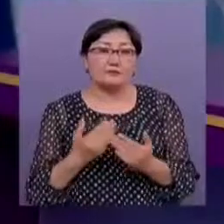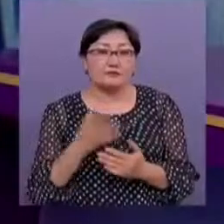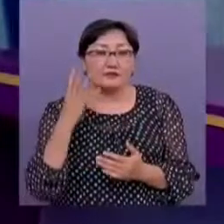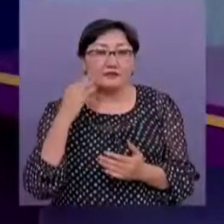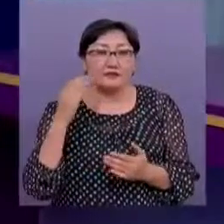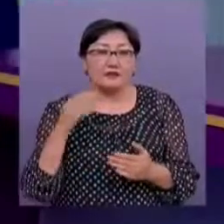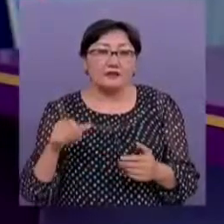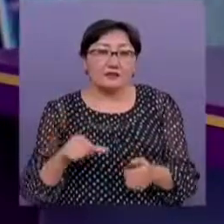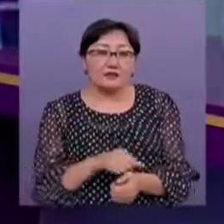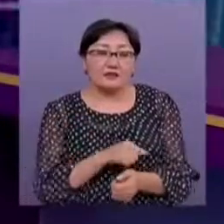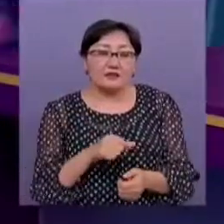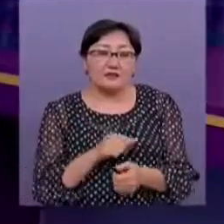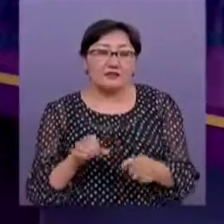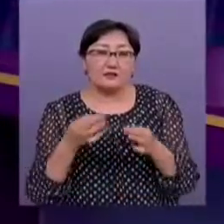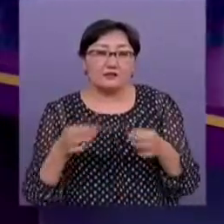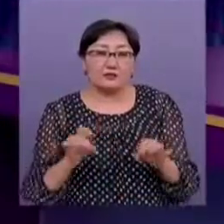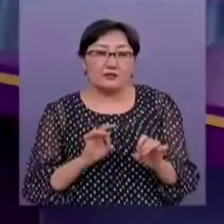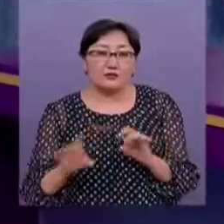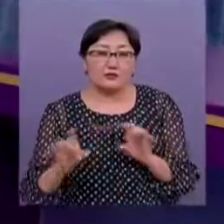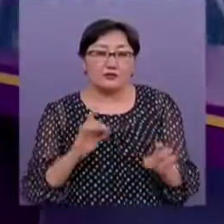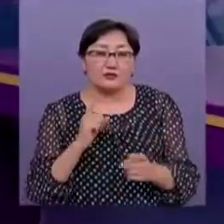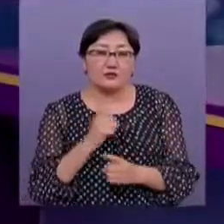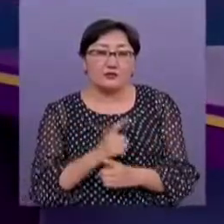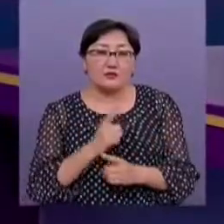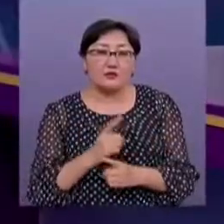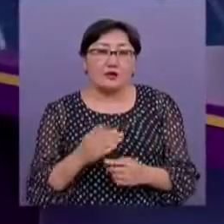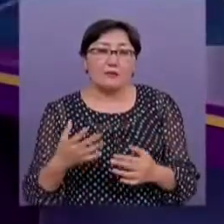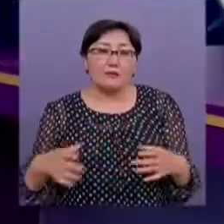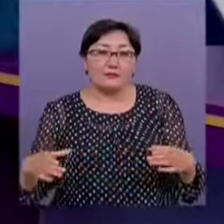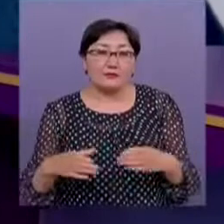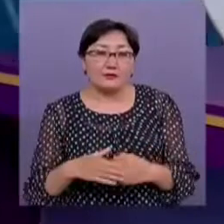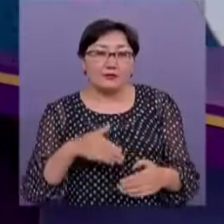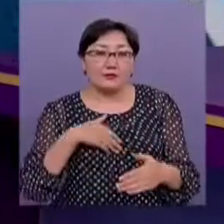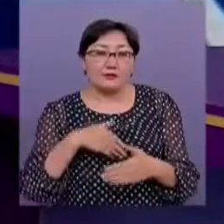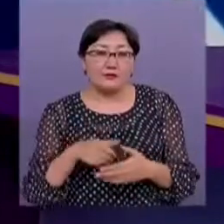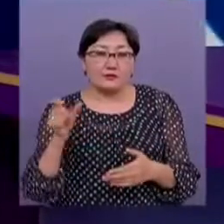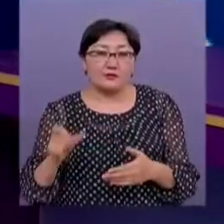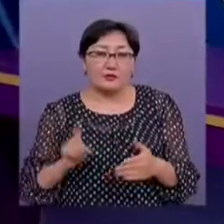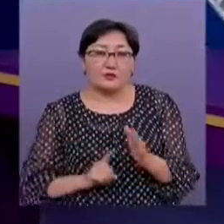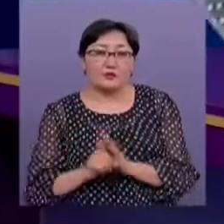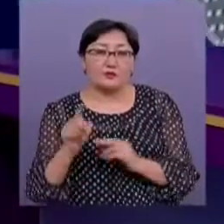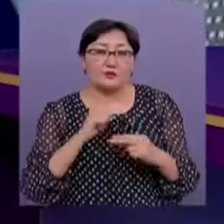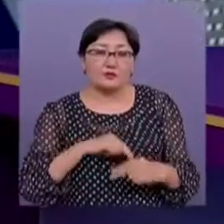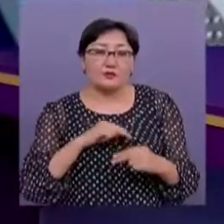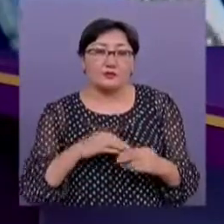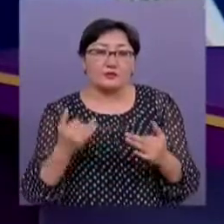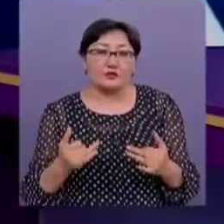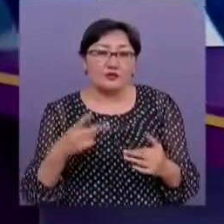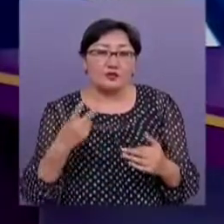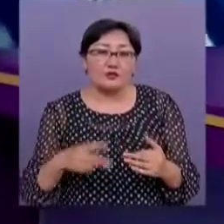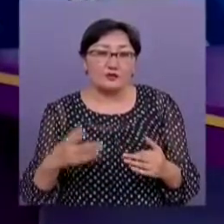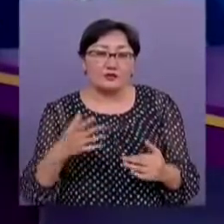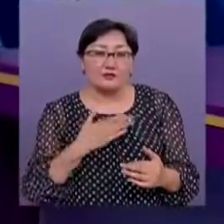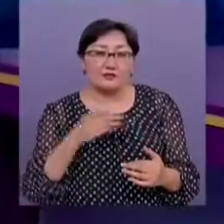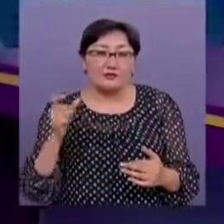Алматыда есірткі жайлы ашық жарнамаға жол бермеу керек деген бір топ белсенді қызу жұмысқа кірісті. Бүгін 20 шақты